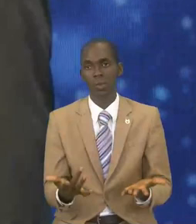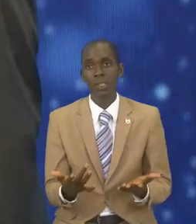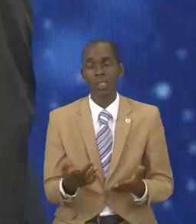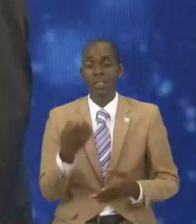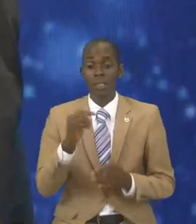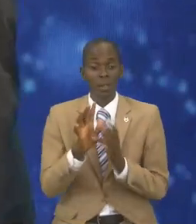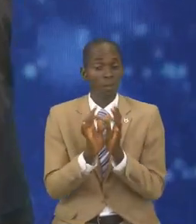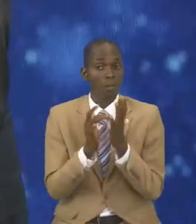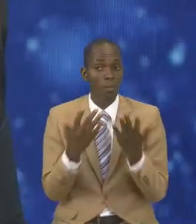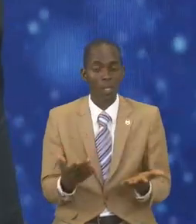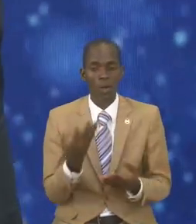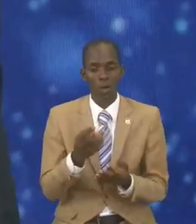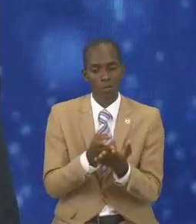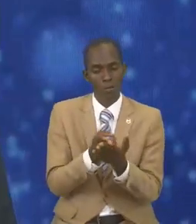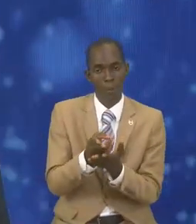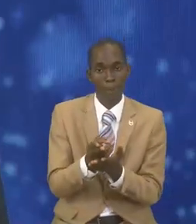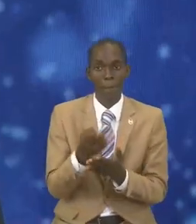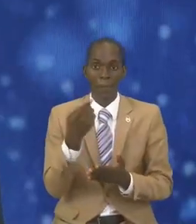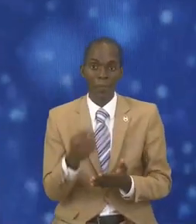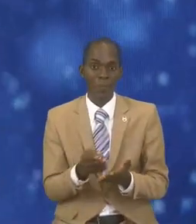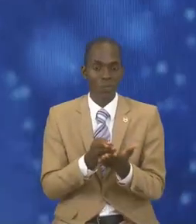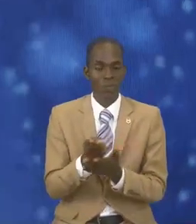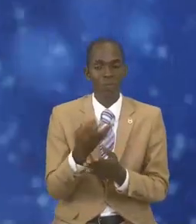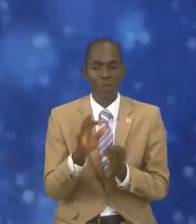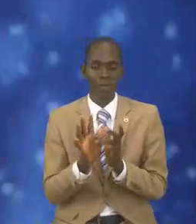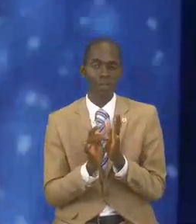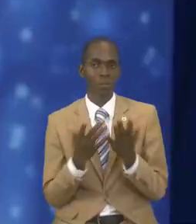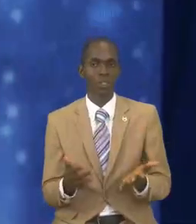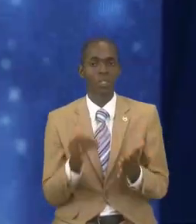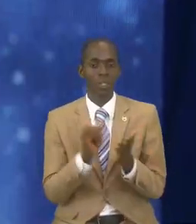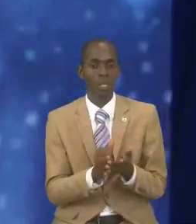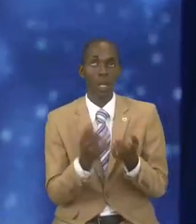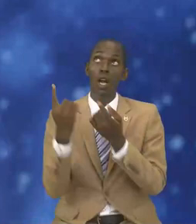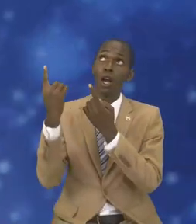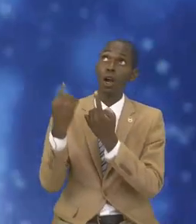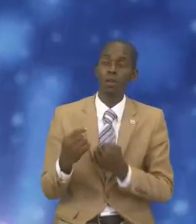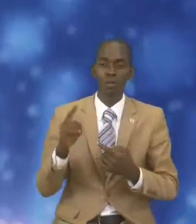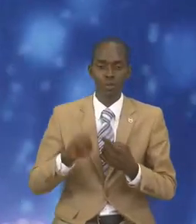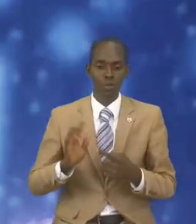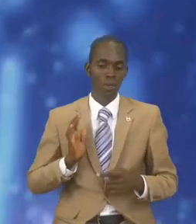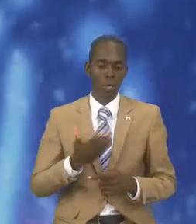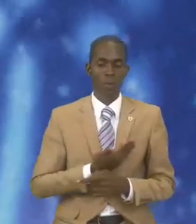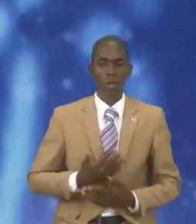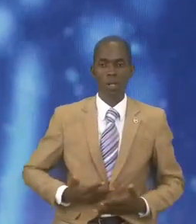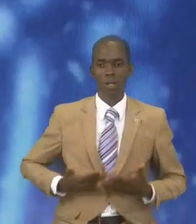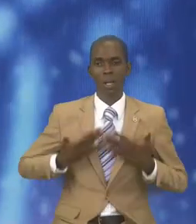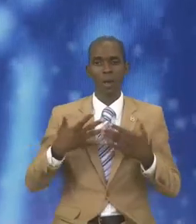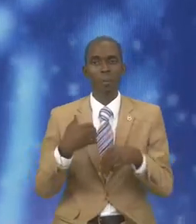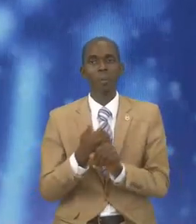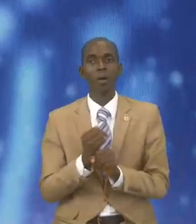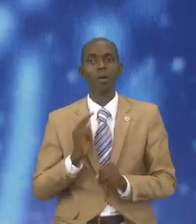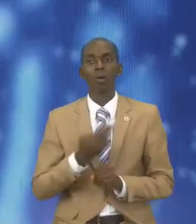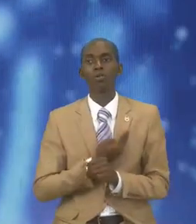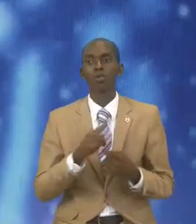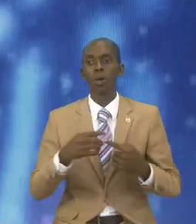force sanctifiante par l'écriture autoritaire. La vérité de la parole de la vérité qui vient dans notre vie et